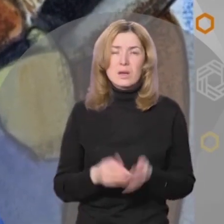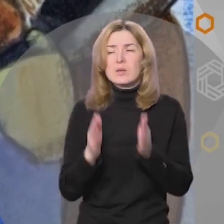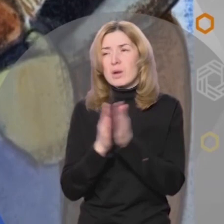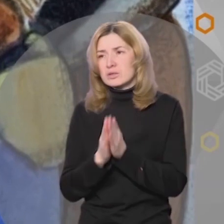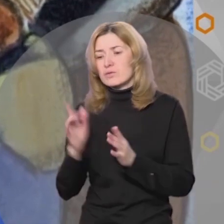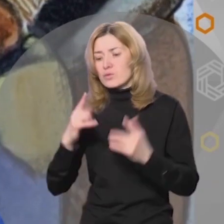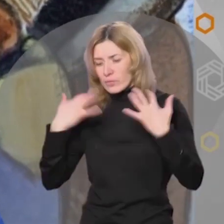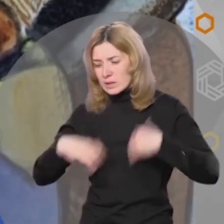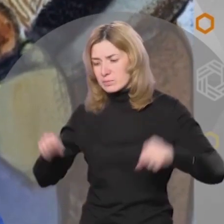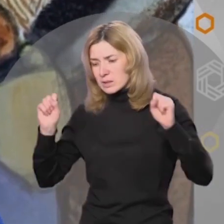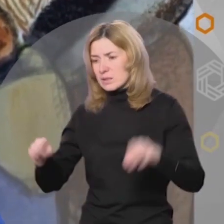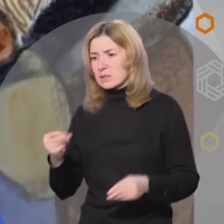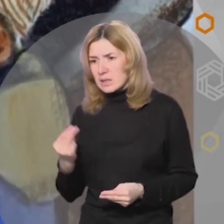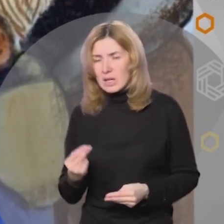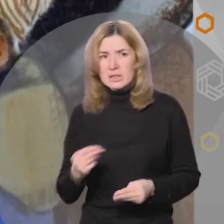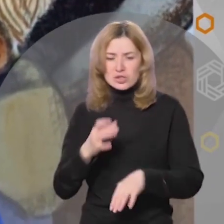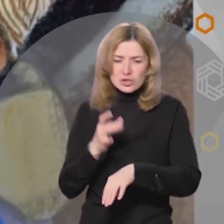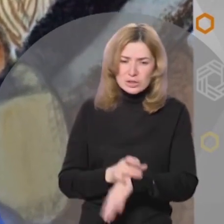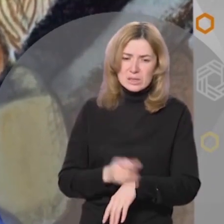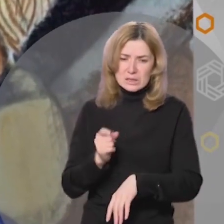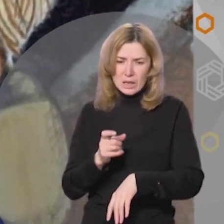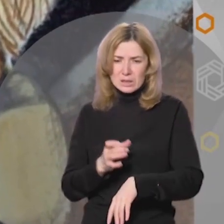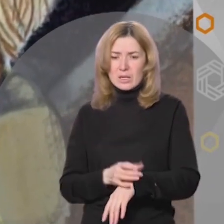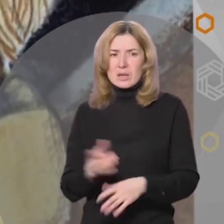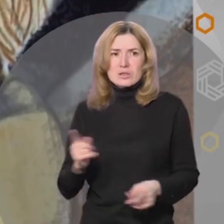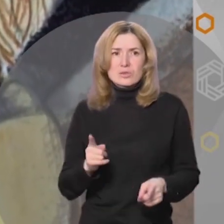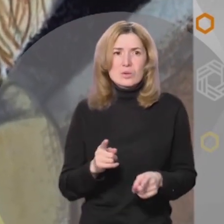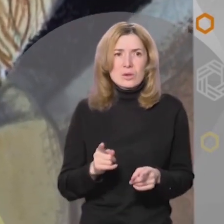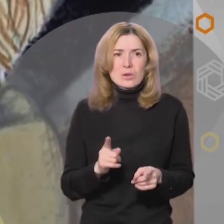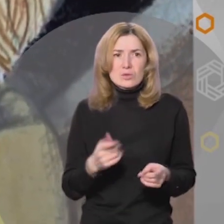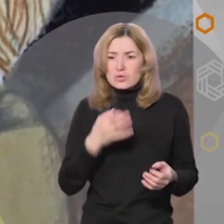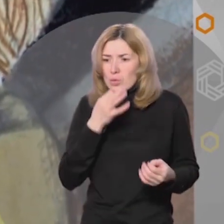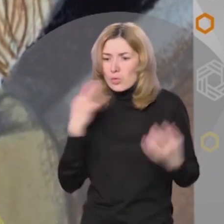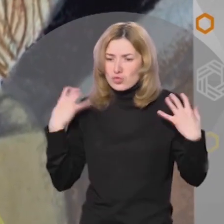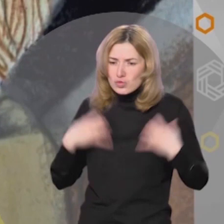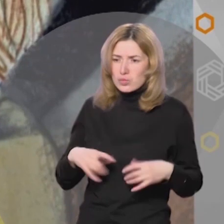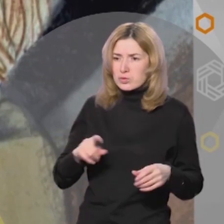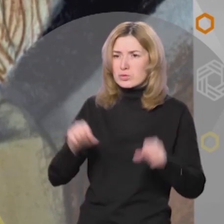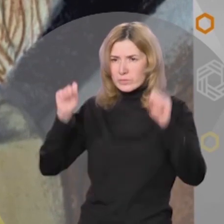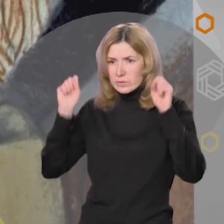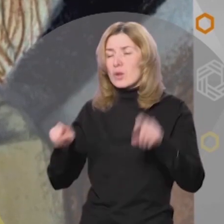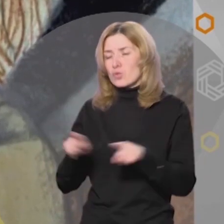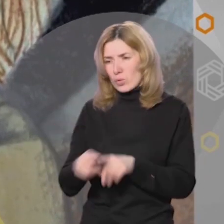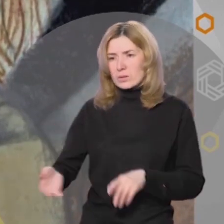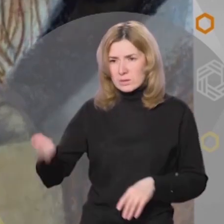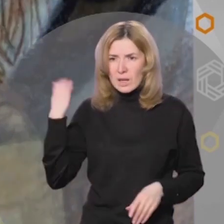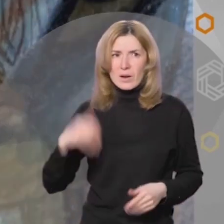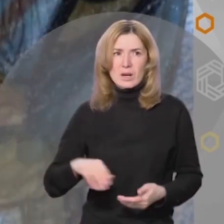«Пожалуйста, все возьмите. Вот деньги, часы золотые. И шубу, барин, тоже